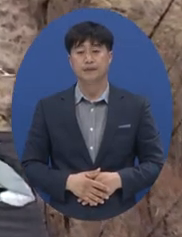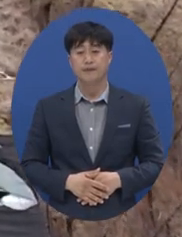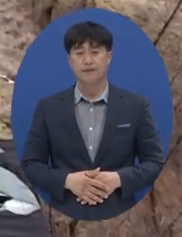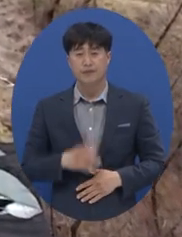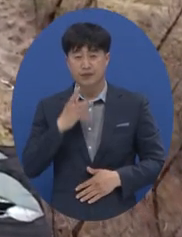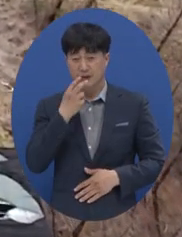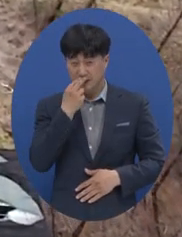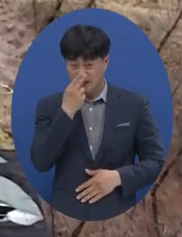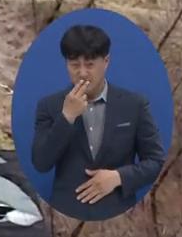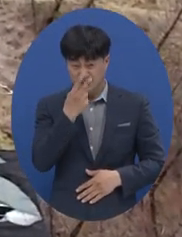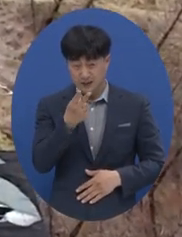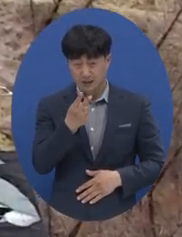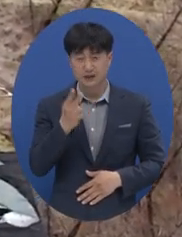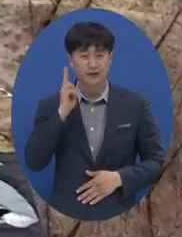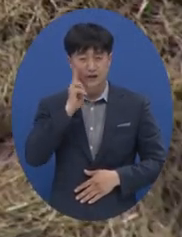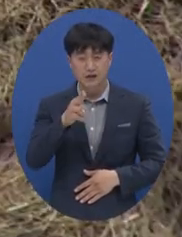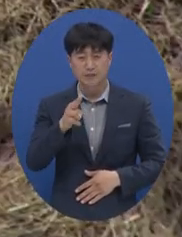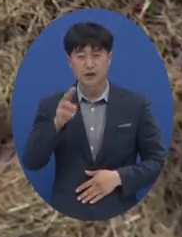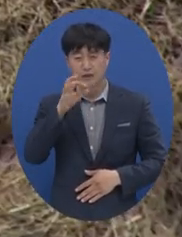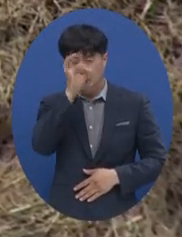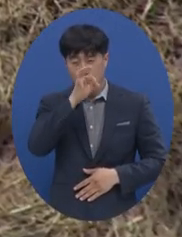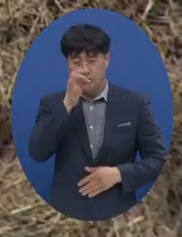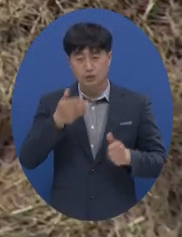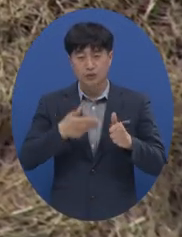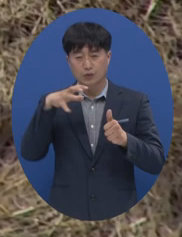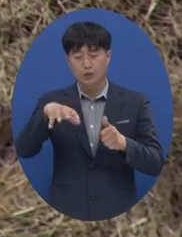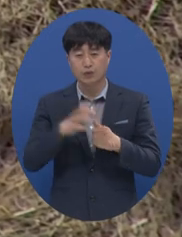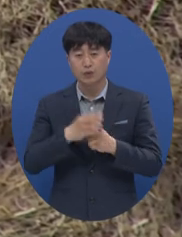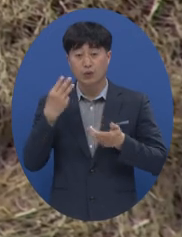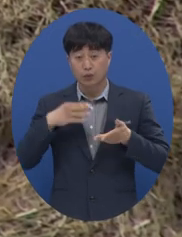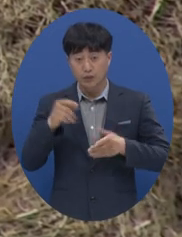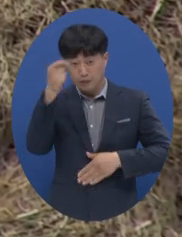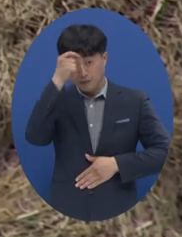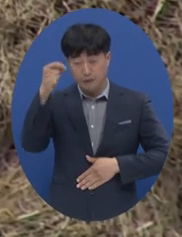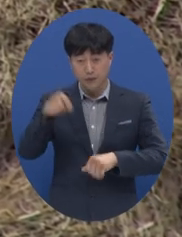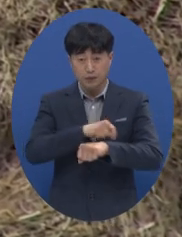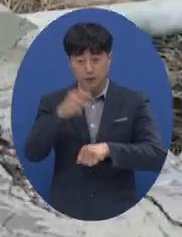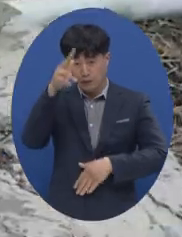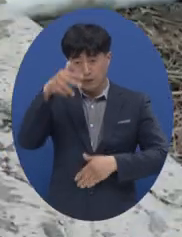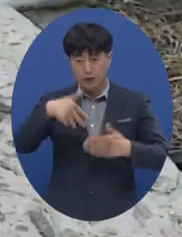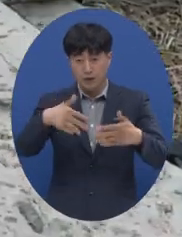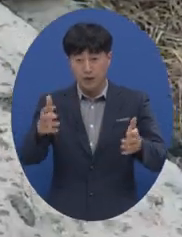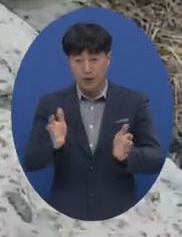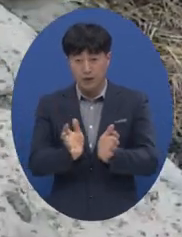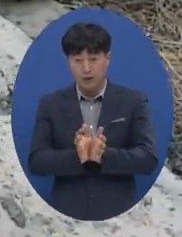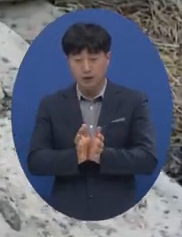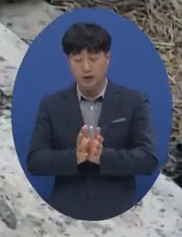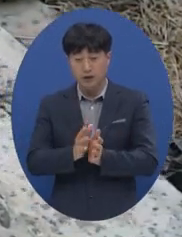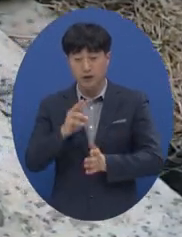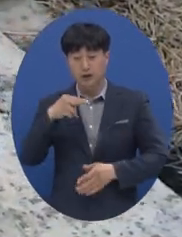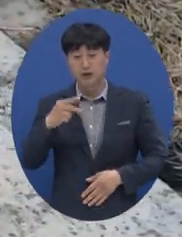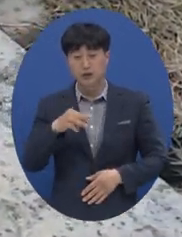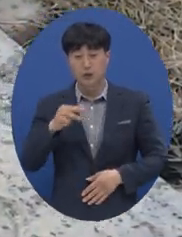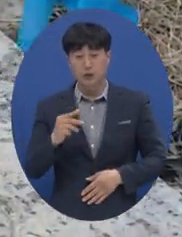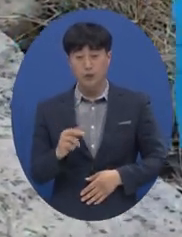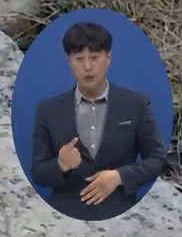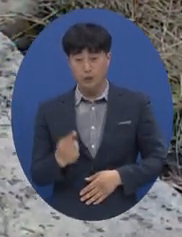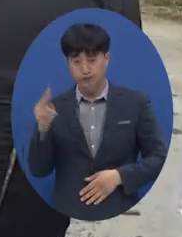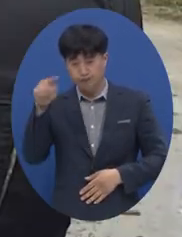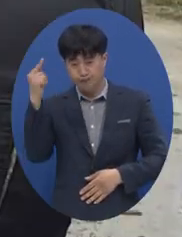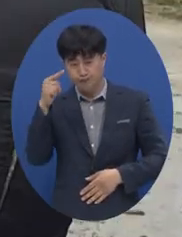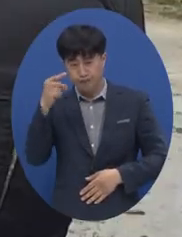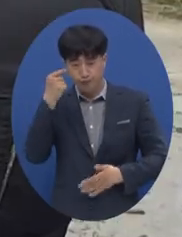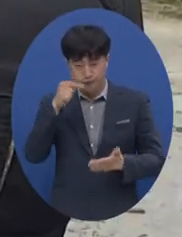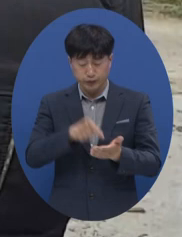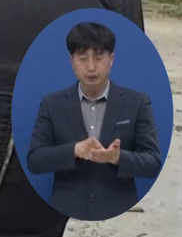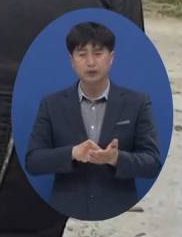악취 민원이 끊이지 않던 여주의 한 펴진 동작 경도 특별사법경찰 다니 들어올 뛰어 확인해보니 가축 분열을 제대로 자기 하지 않은 채